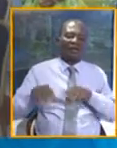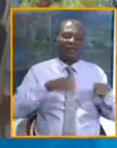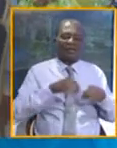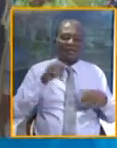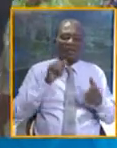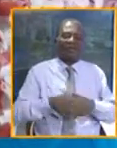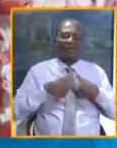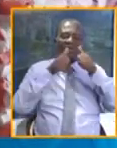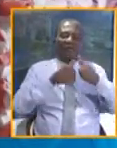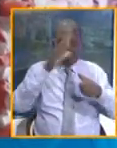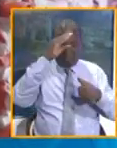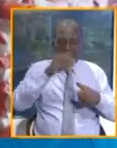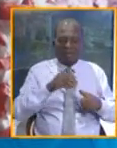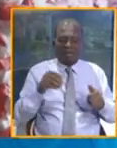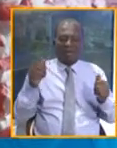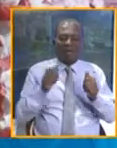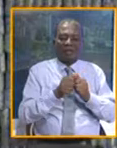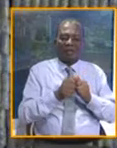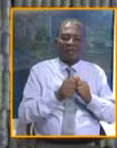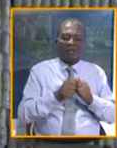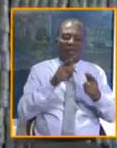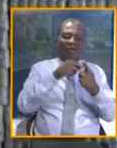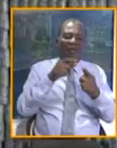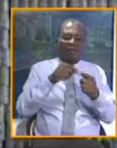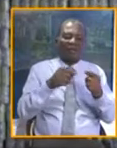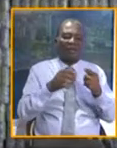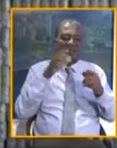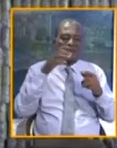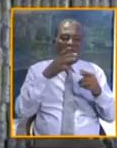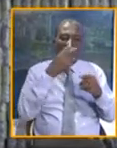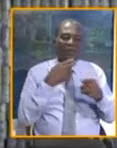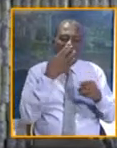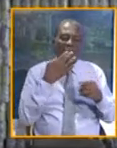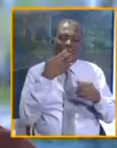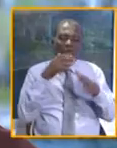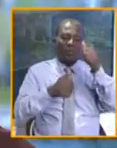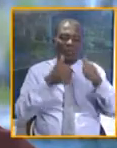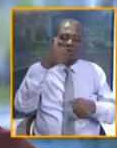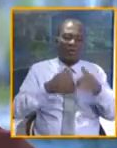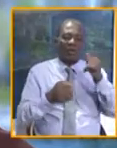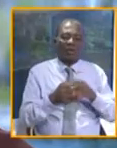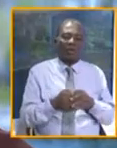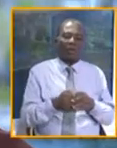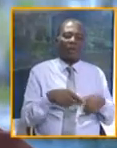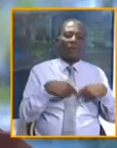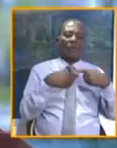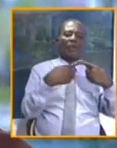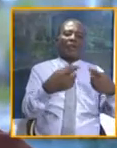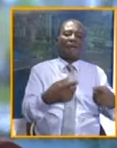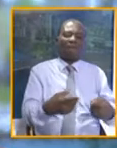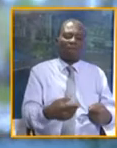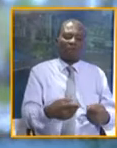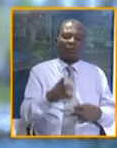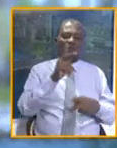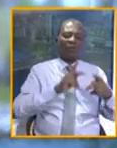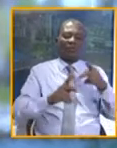kits alimentaires composés essentiellement de riz, sucre et lait. Les actions d'assistance aux